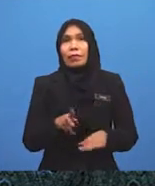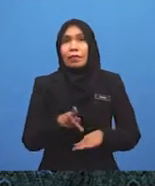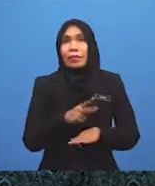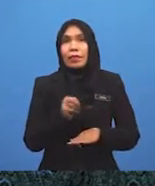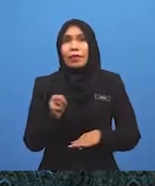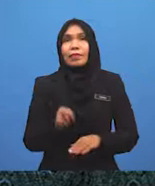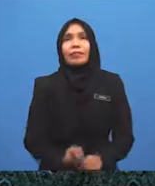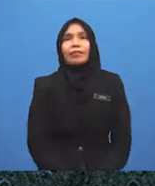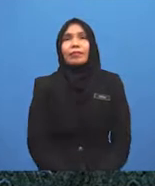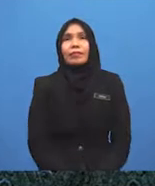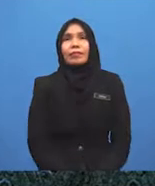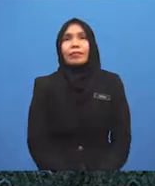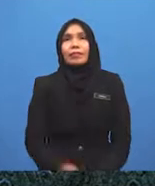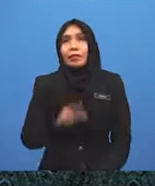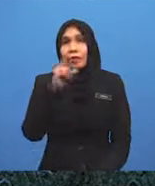ini.